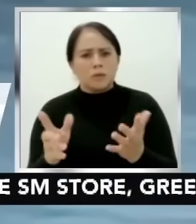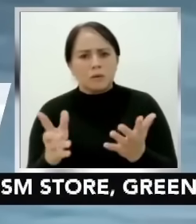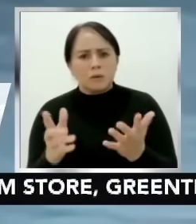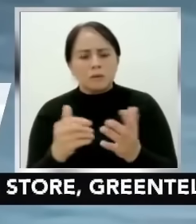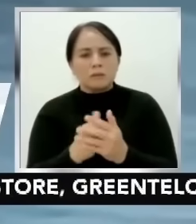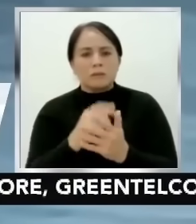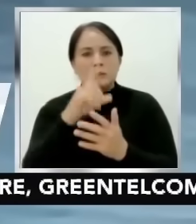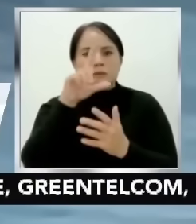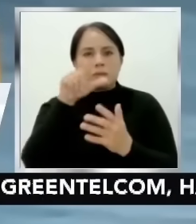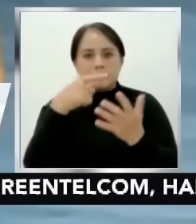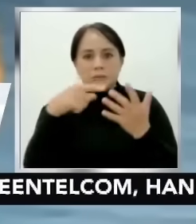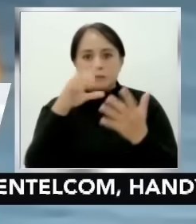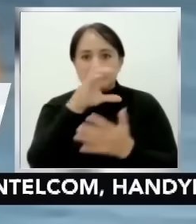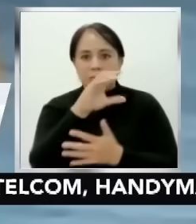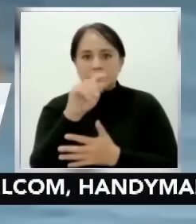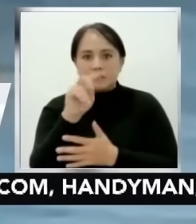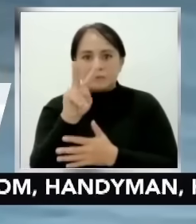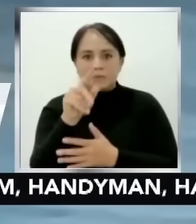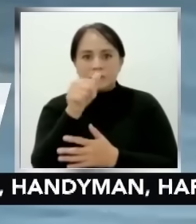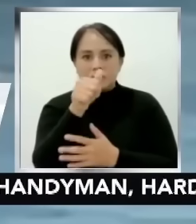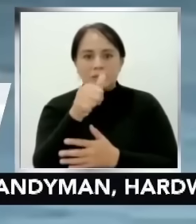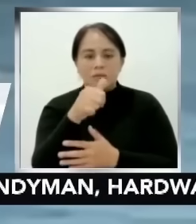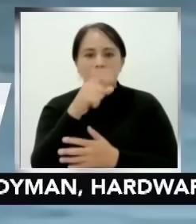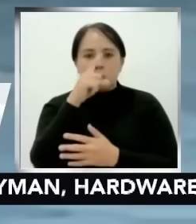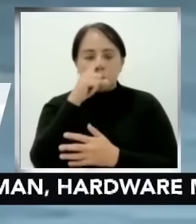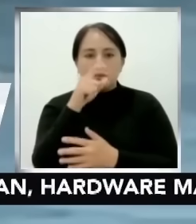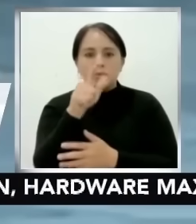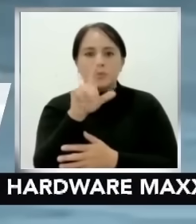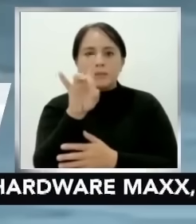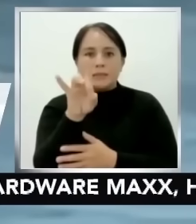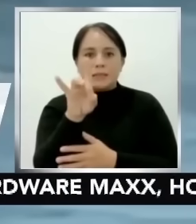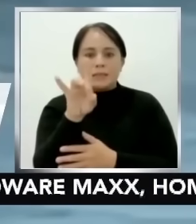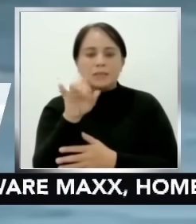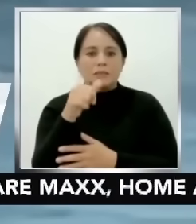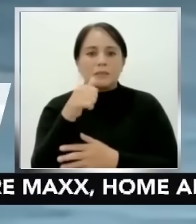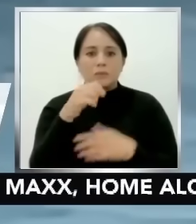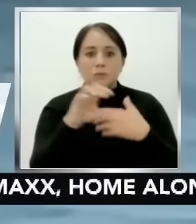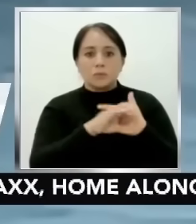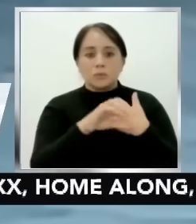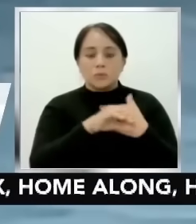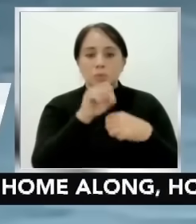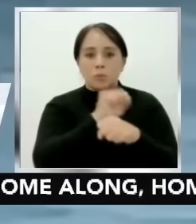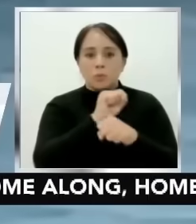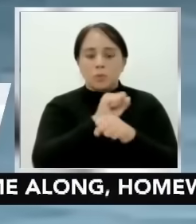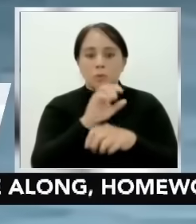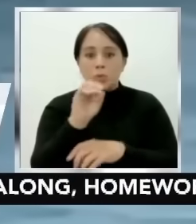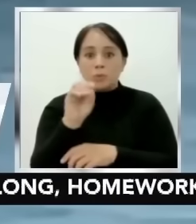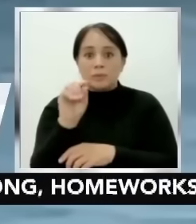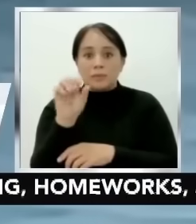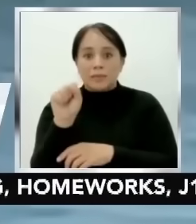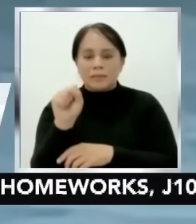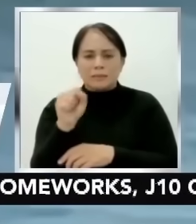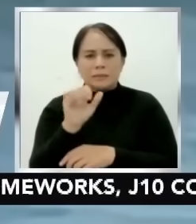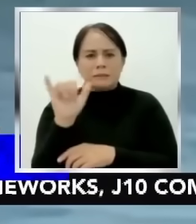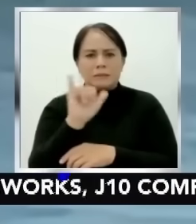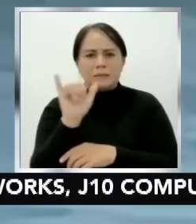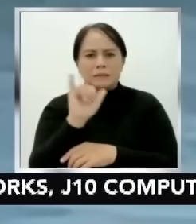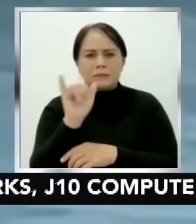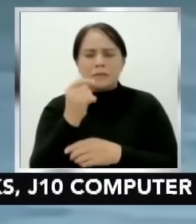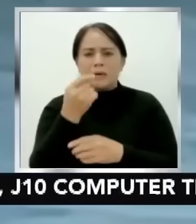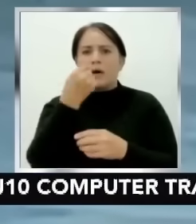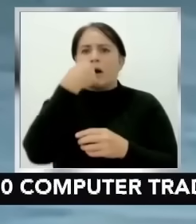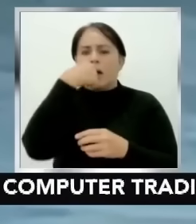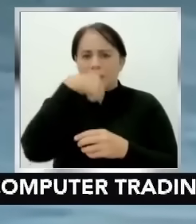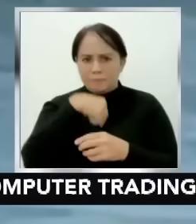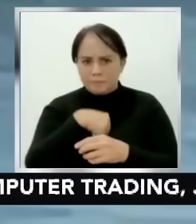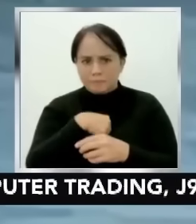CCTV, nakita ang isang 28 taong gulang na contractual employee ng OTS na tila may isinubo at